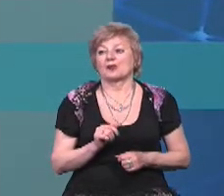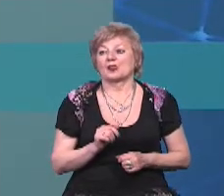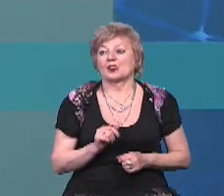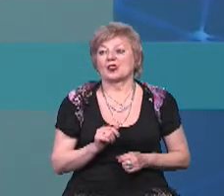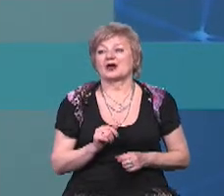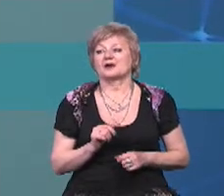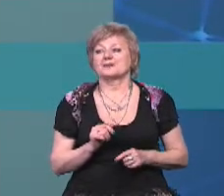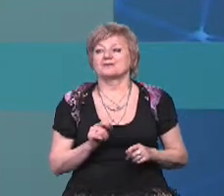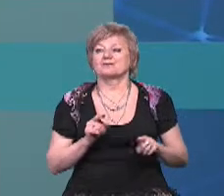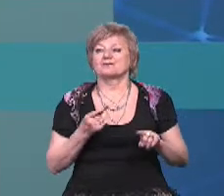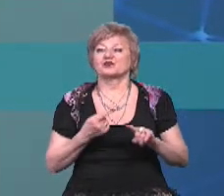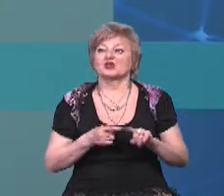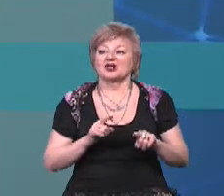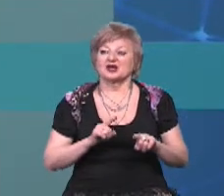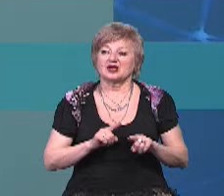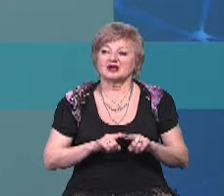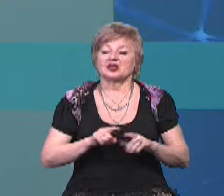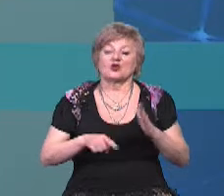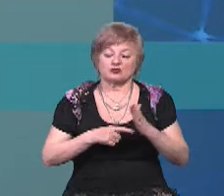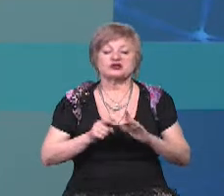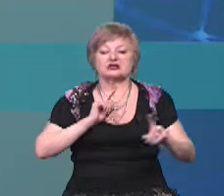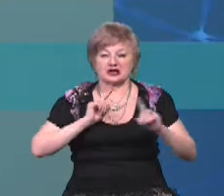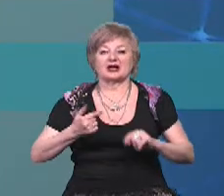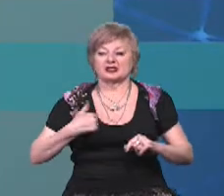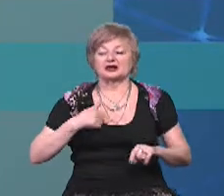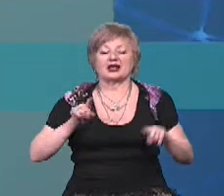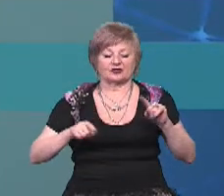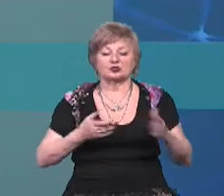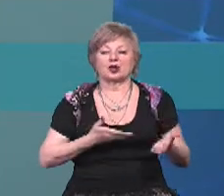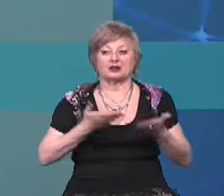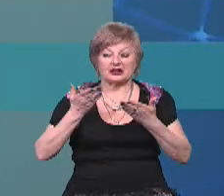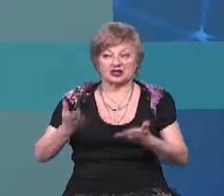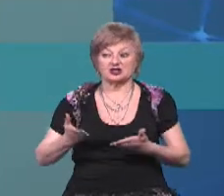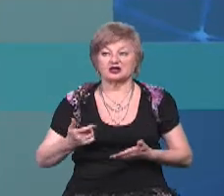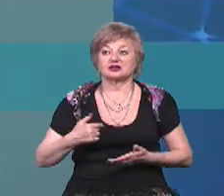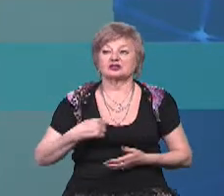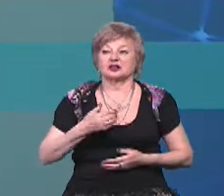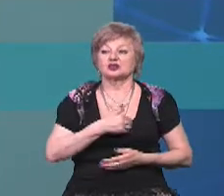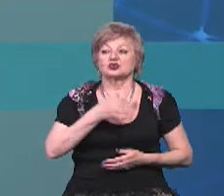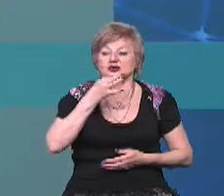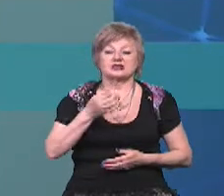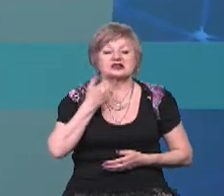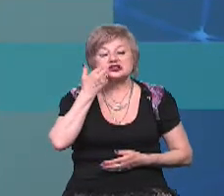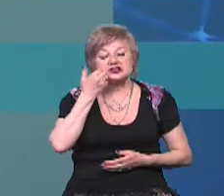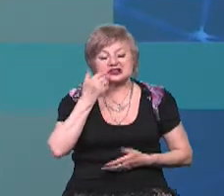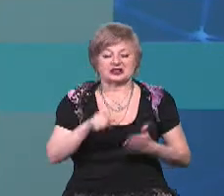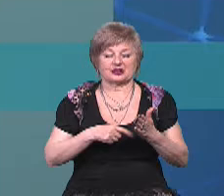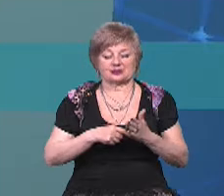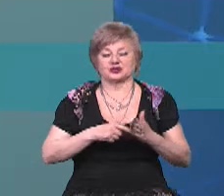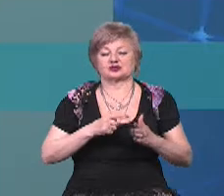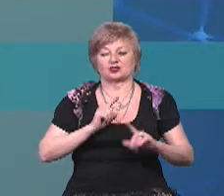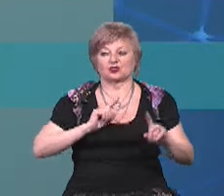деколи присутній на пленарних засіданнях міській раді, да, в будівлі. Я то хочу сказати, сором міській владі, що в